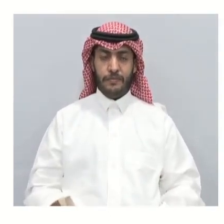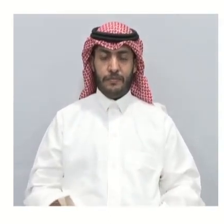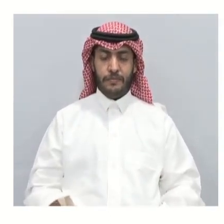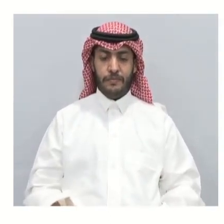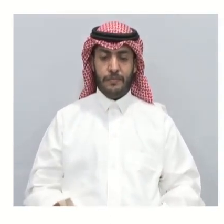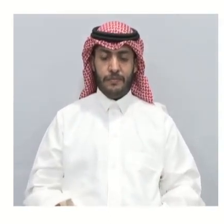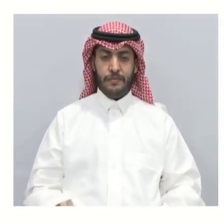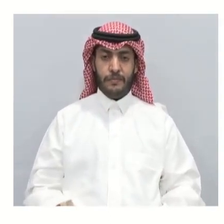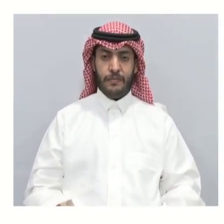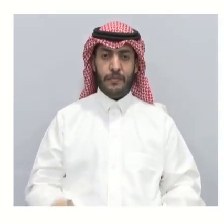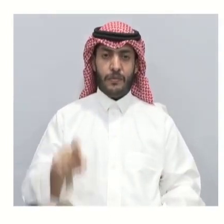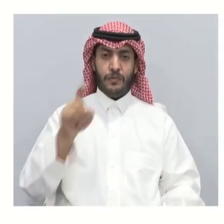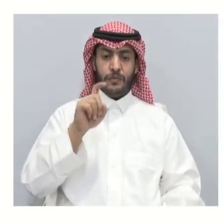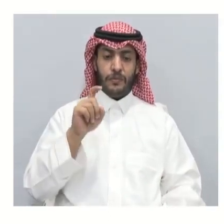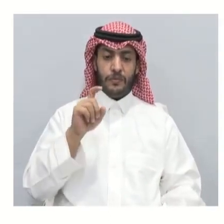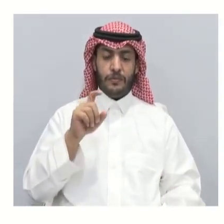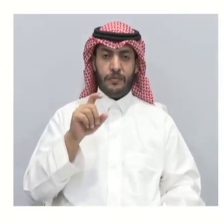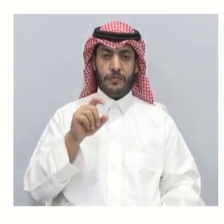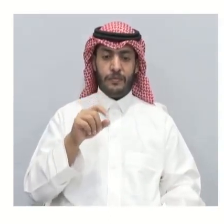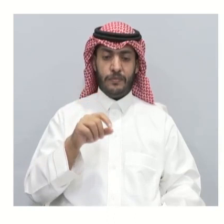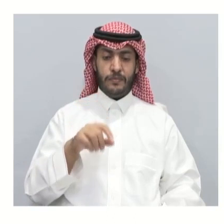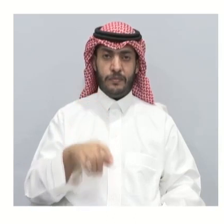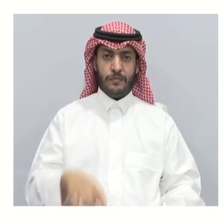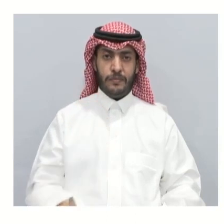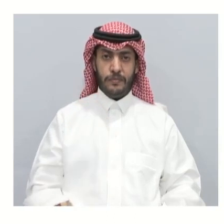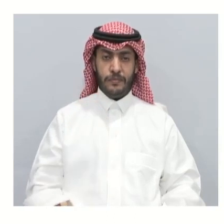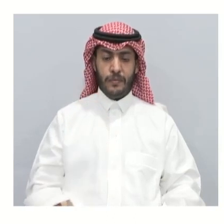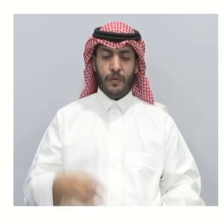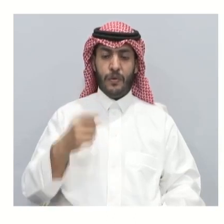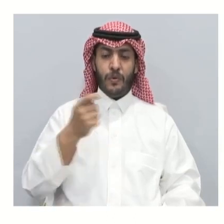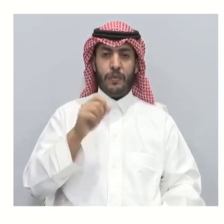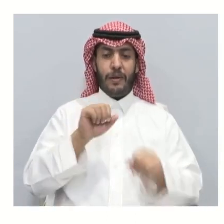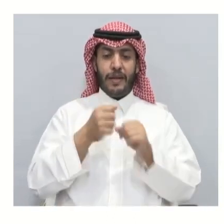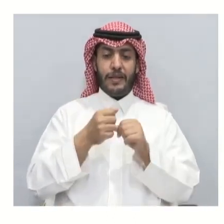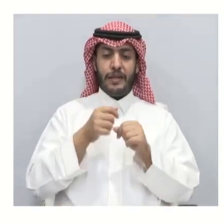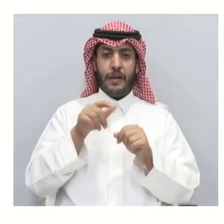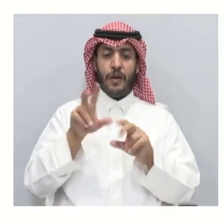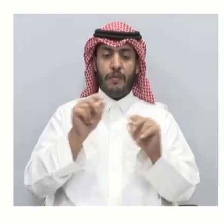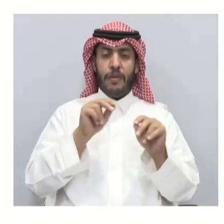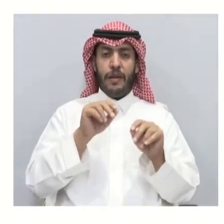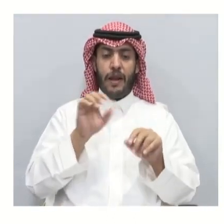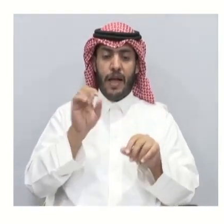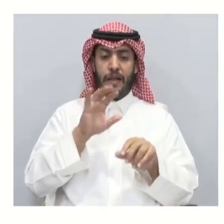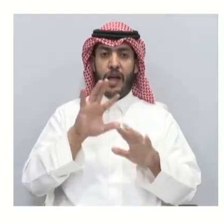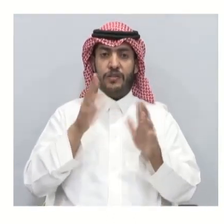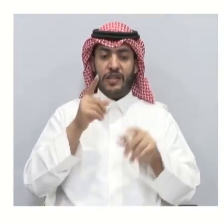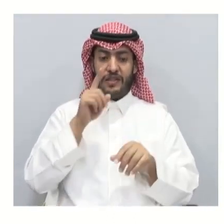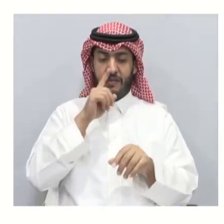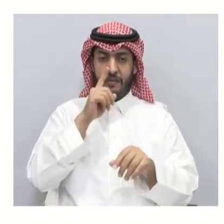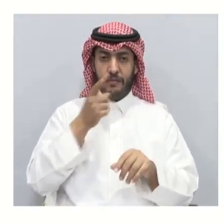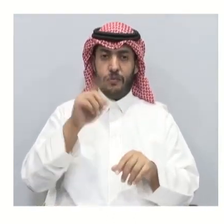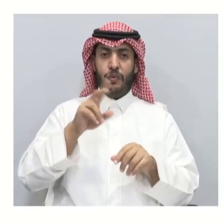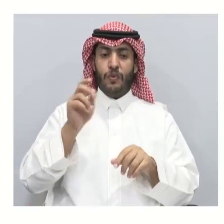بارك الله فيكم السؤال يقول اسعدكم الله اكتب الكسر الذي يمثل عدد الاشياء الصفراء